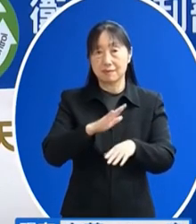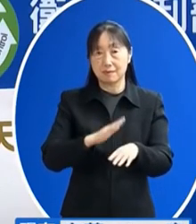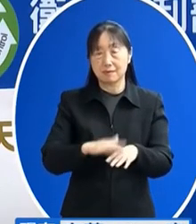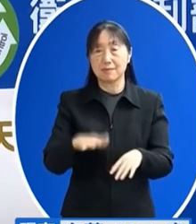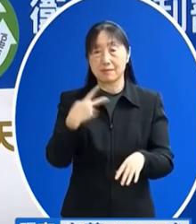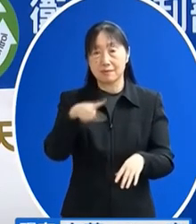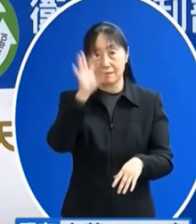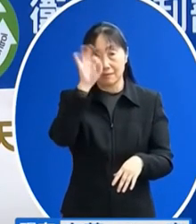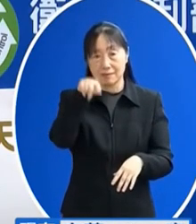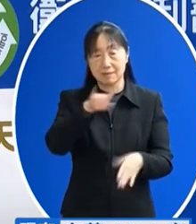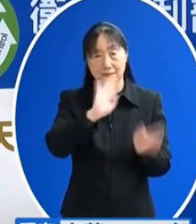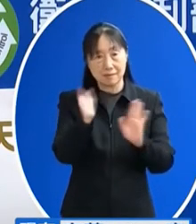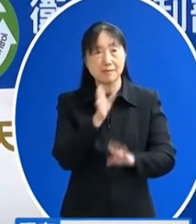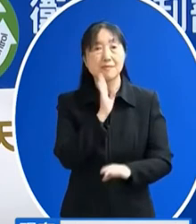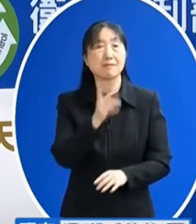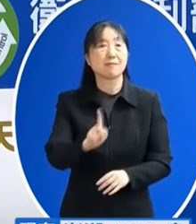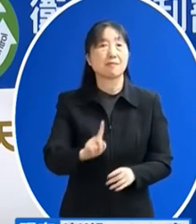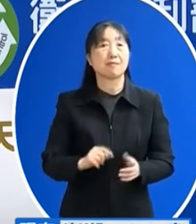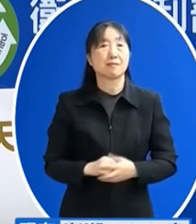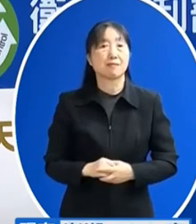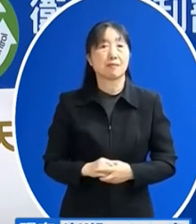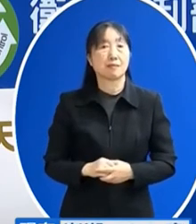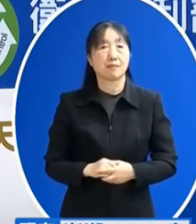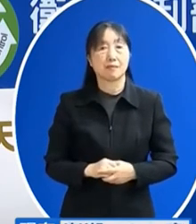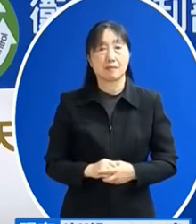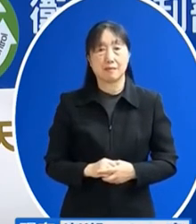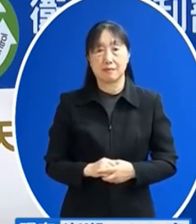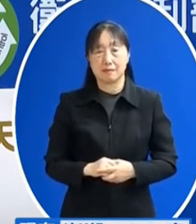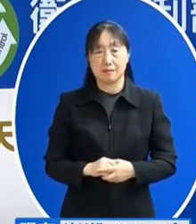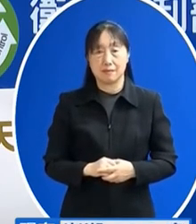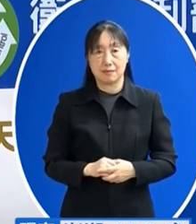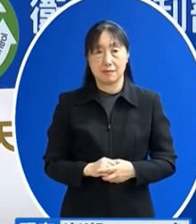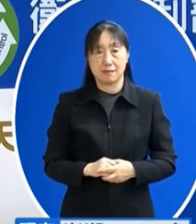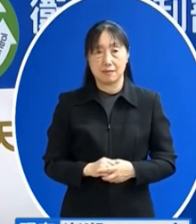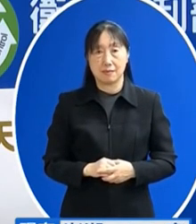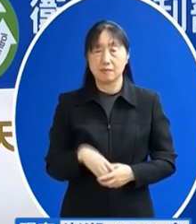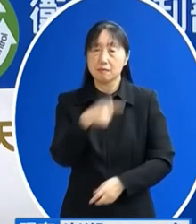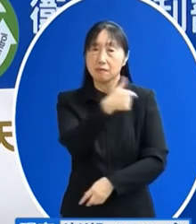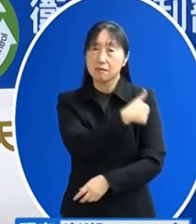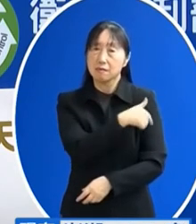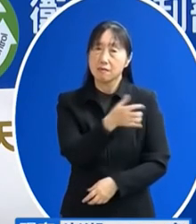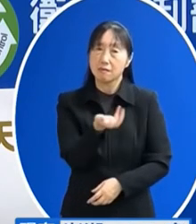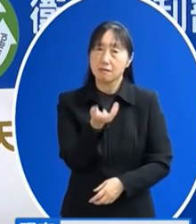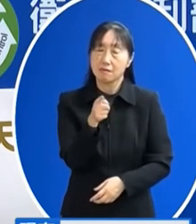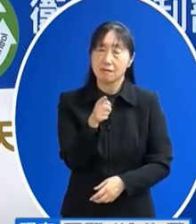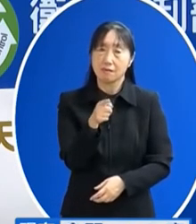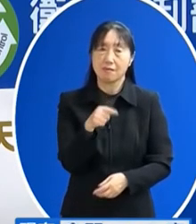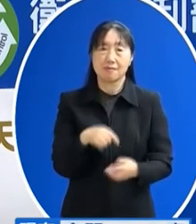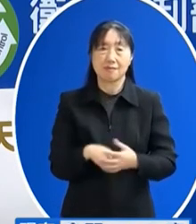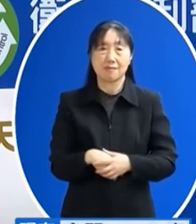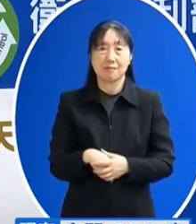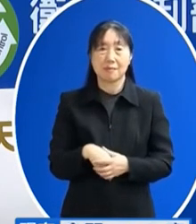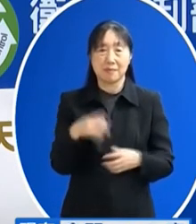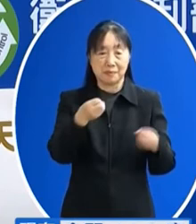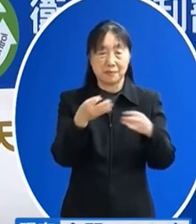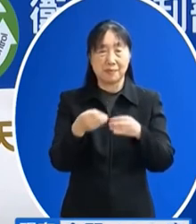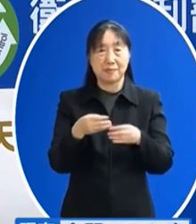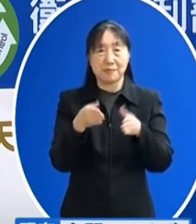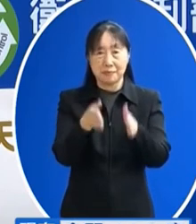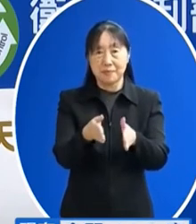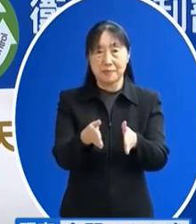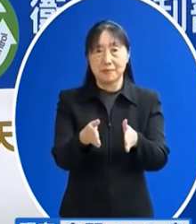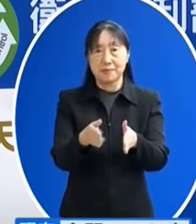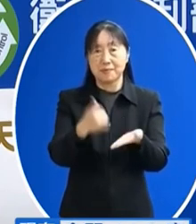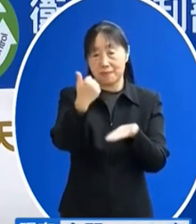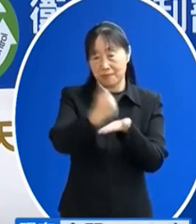结果怎么样。那至于疫苗的那。谈的大概就是大概